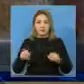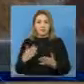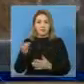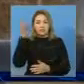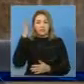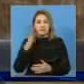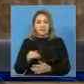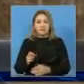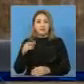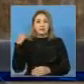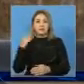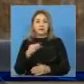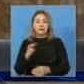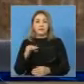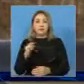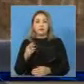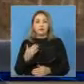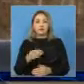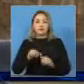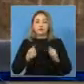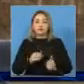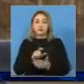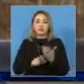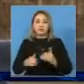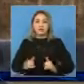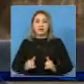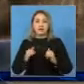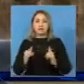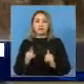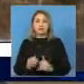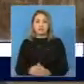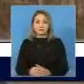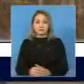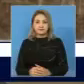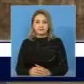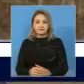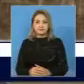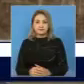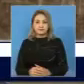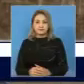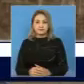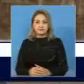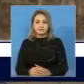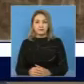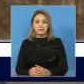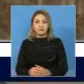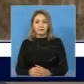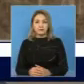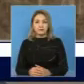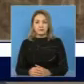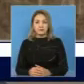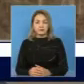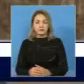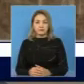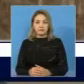ескерткішке Ақұштап Бақтыгереева жүрек жырын арнады. Ақында аз болады ау сайрандар күн, шын